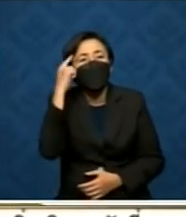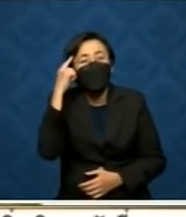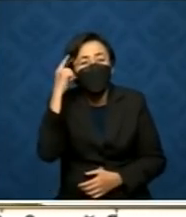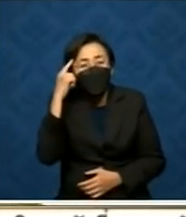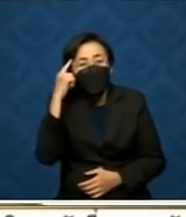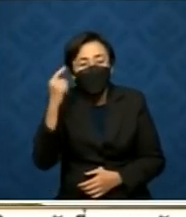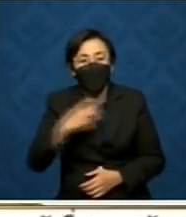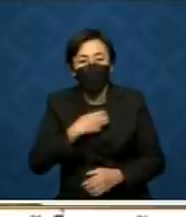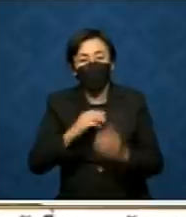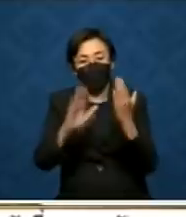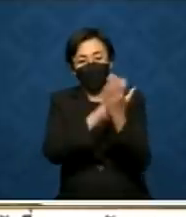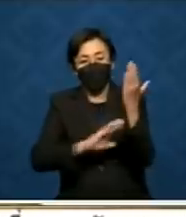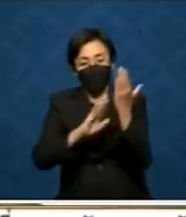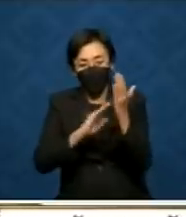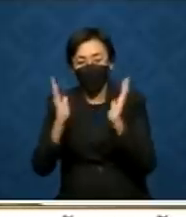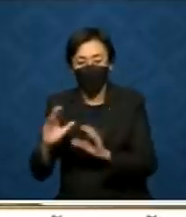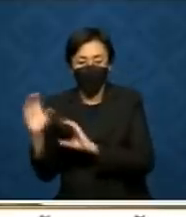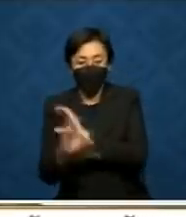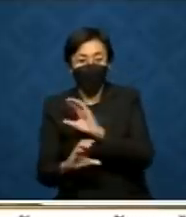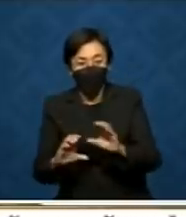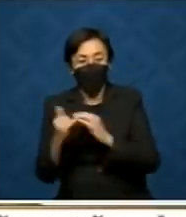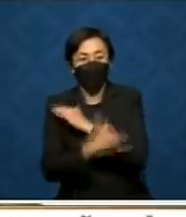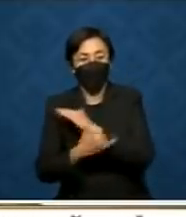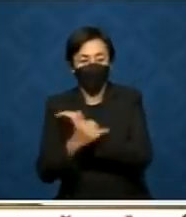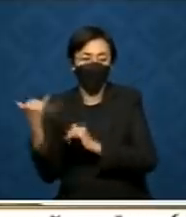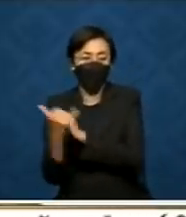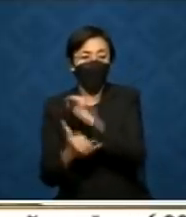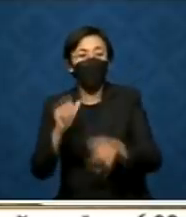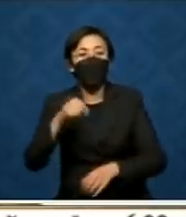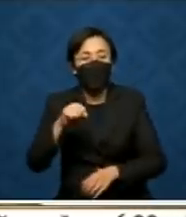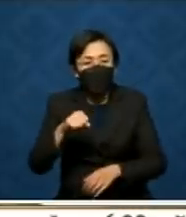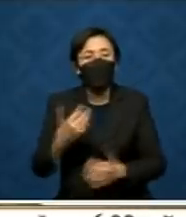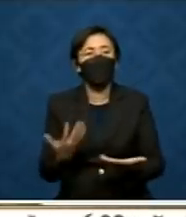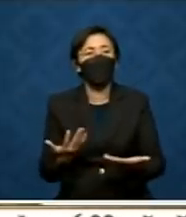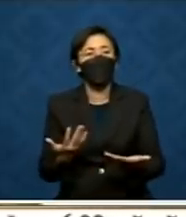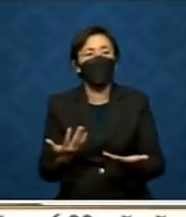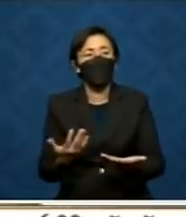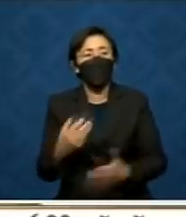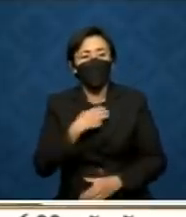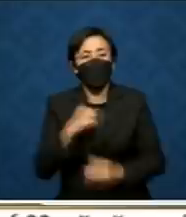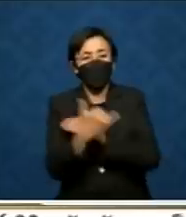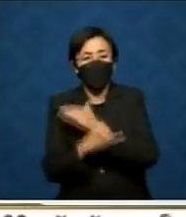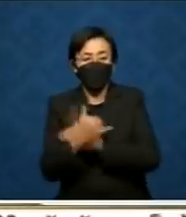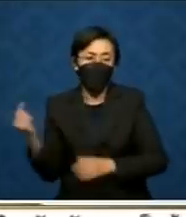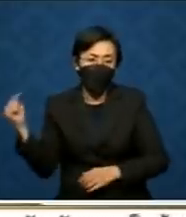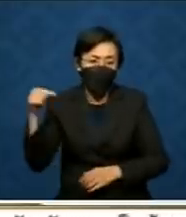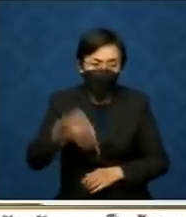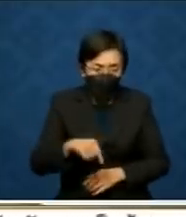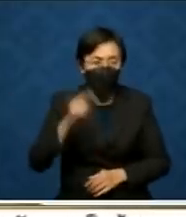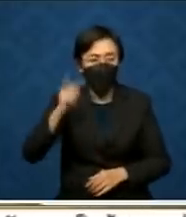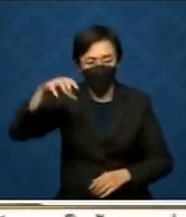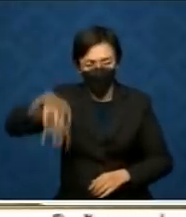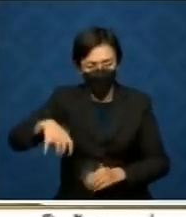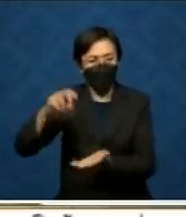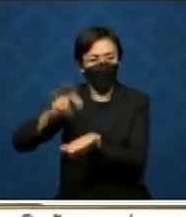สร้างความเชื่อมั่นให้กับประเทศให้นักลงทุนมาให้ต่างชาติมาไม่ใช่หรออ๋อแต่ถ้าจะให้ต่างชาติว่าเขาต้องเอาองค์กร